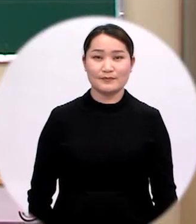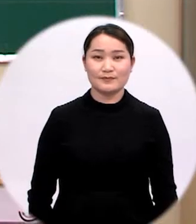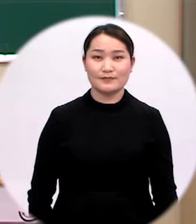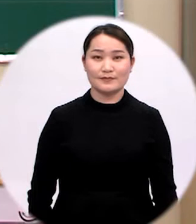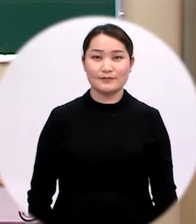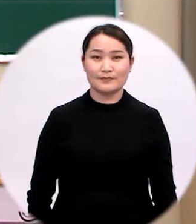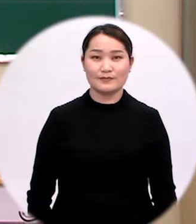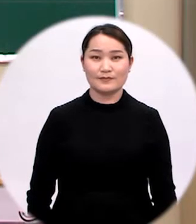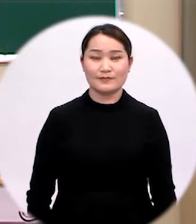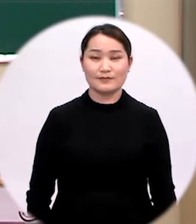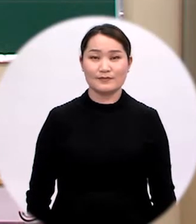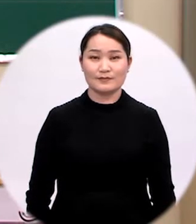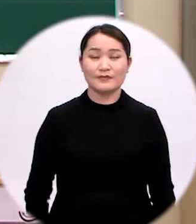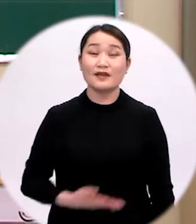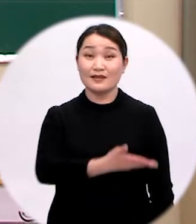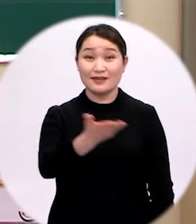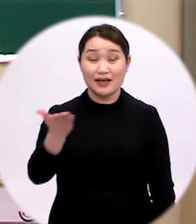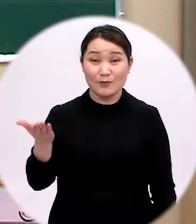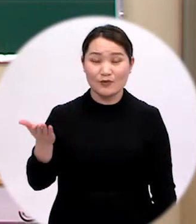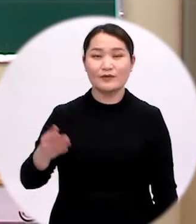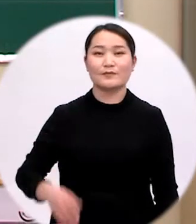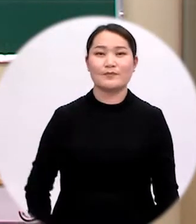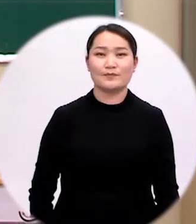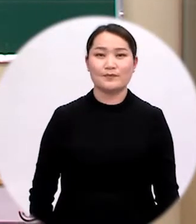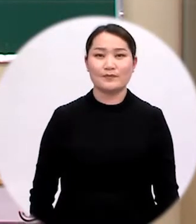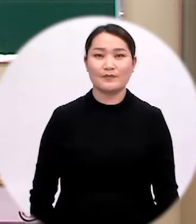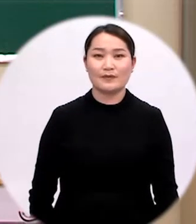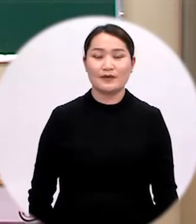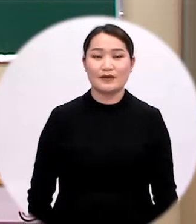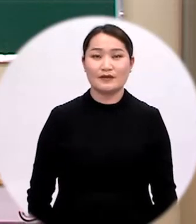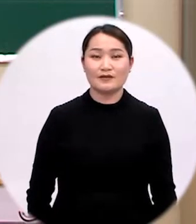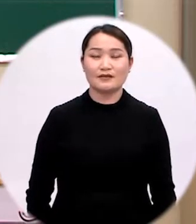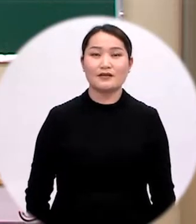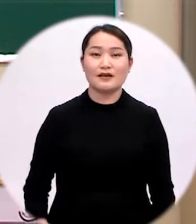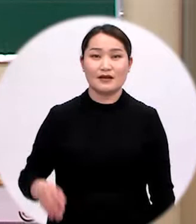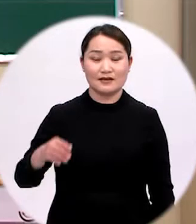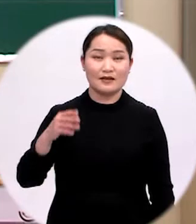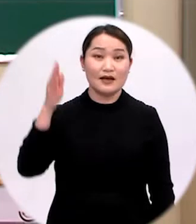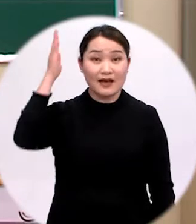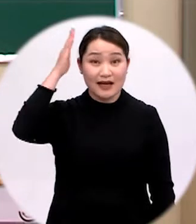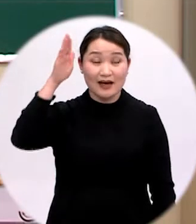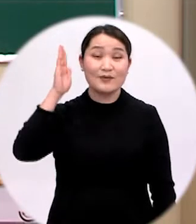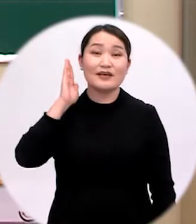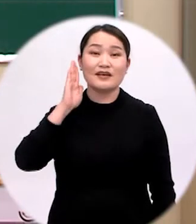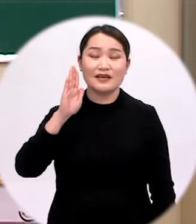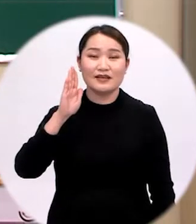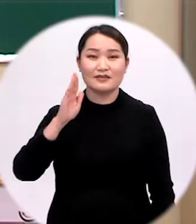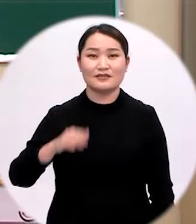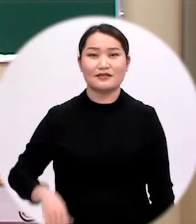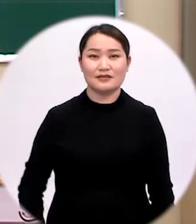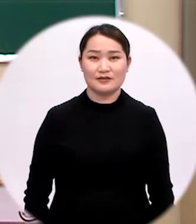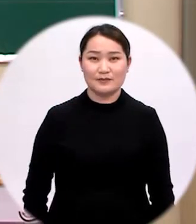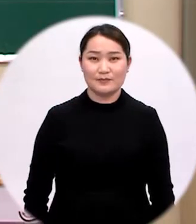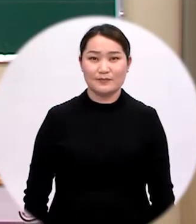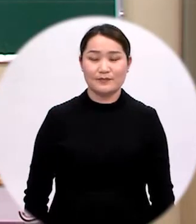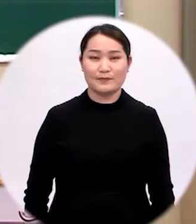За, хүүхдүүд та нар юм болгоныг л таних мэдхийг хүсдэг шүү дээ. Энэ юу вэ? Яагаад юм байгаа?